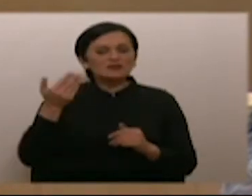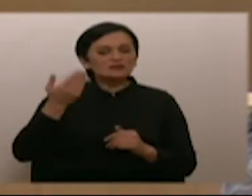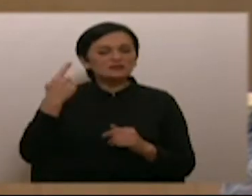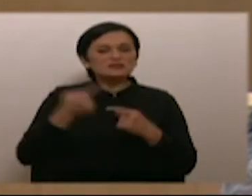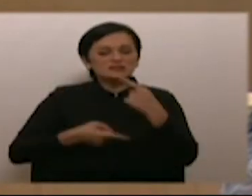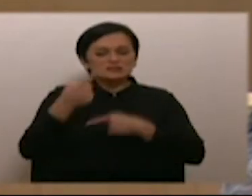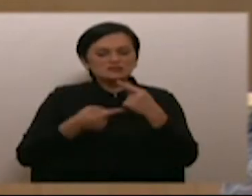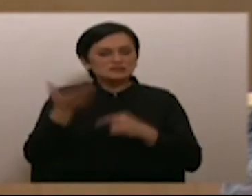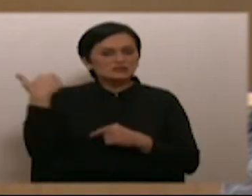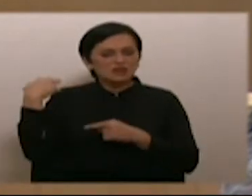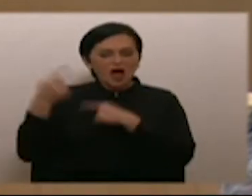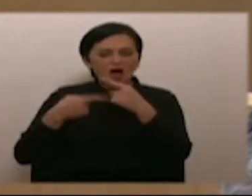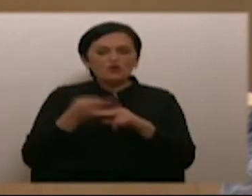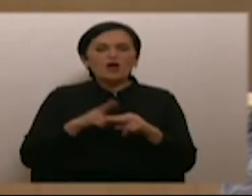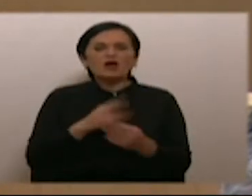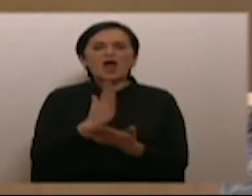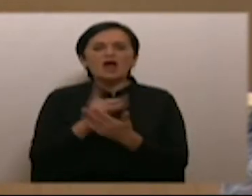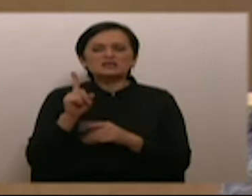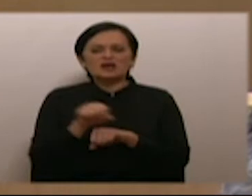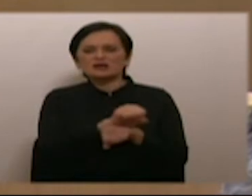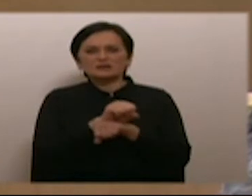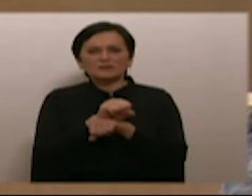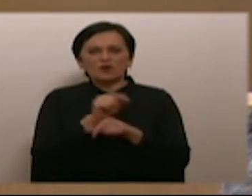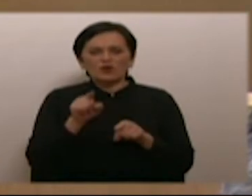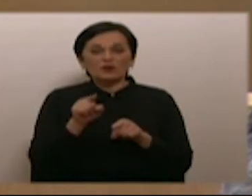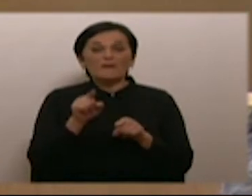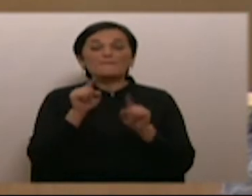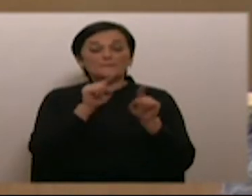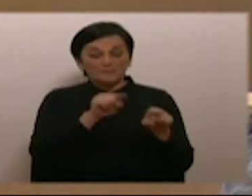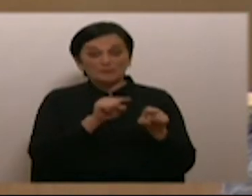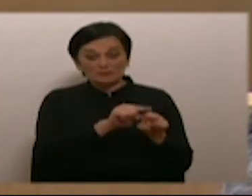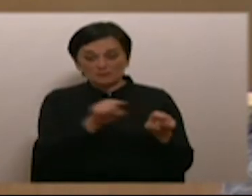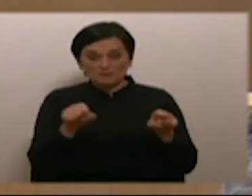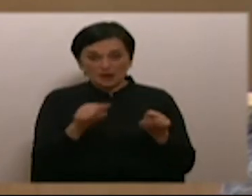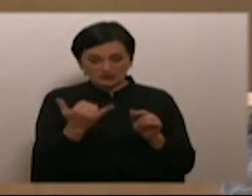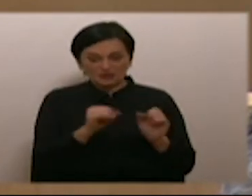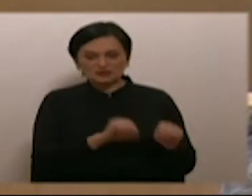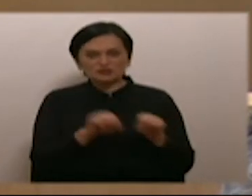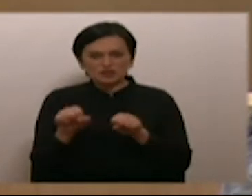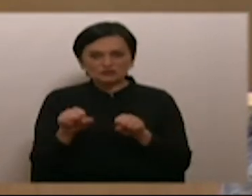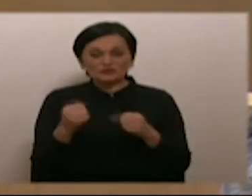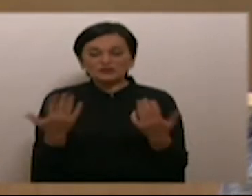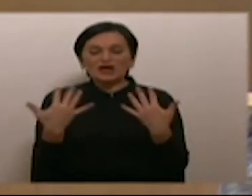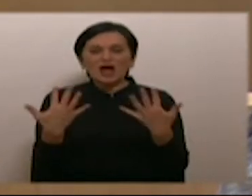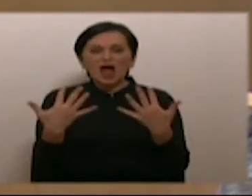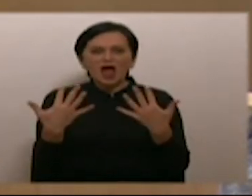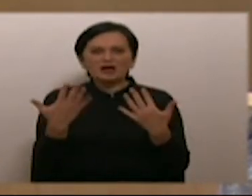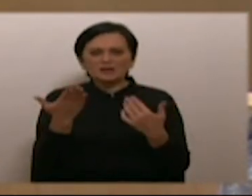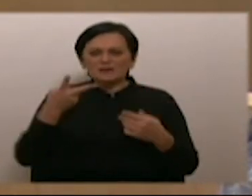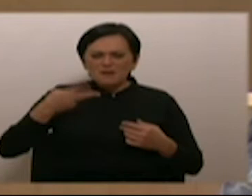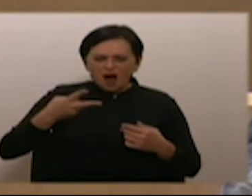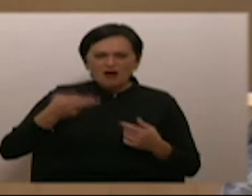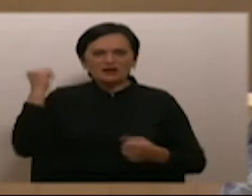დასაწყისიდან. ეს არის ბოლშევიკური სულის რეინკარნაცია. მათ რომ ქონდეთ ახლა საშუალება, ხელში რომ ქონდეთ ურუები და